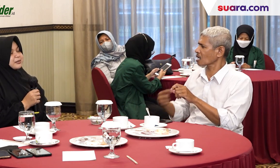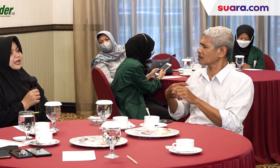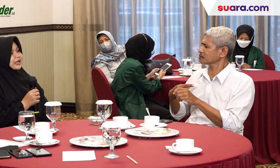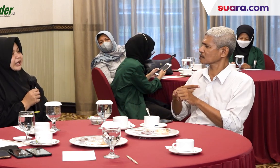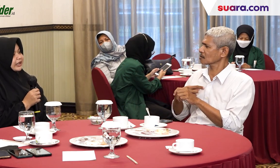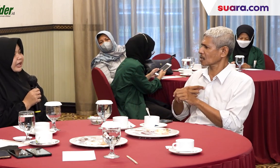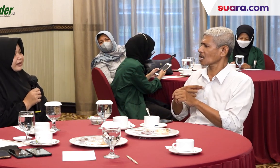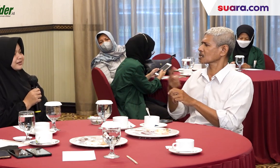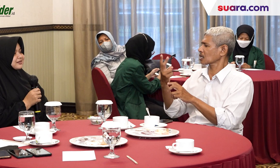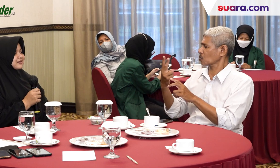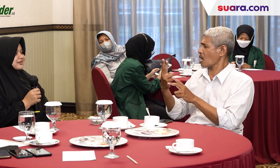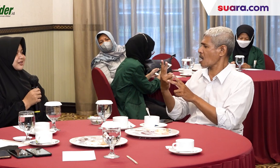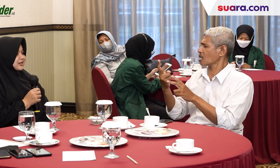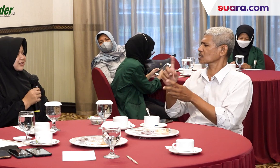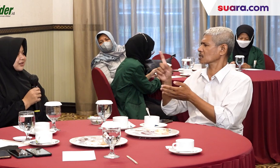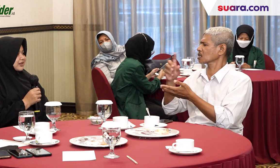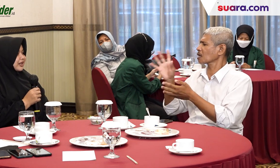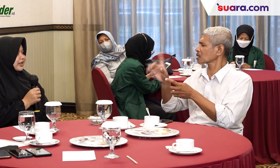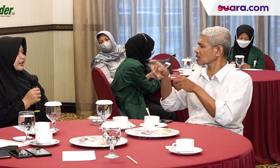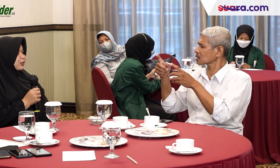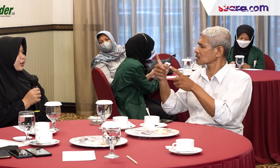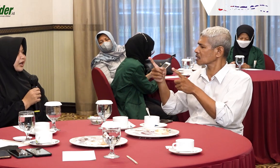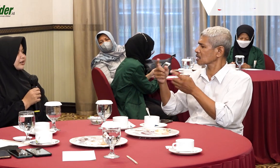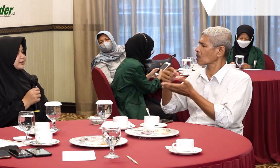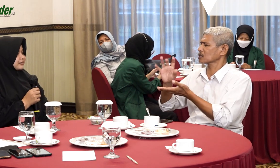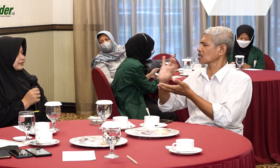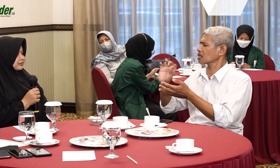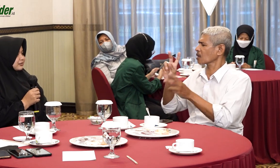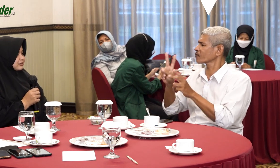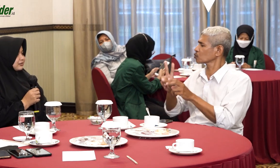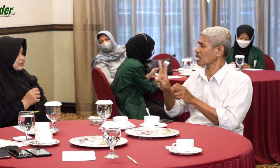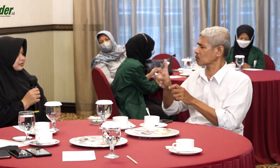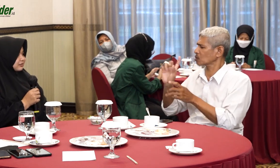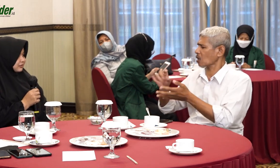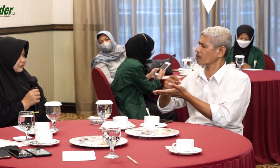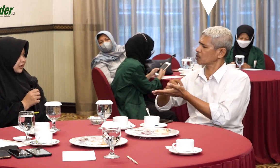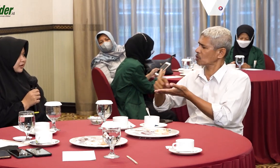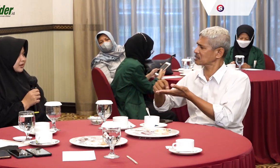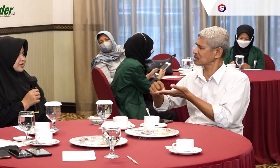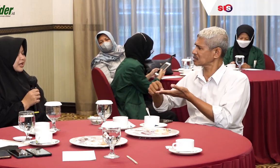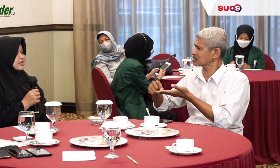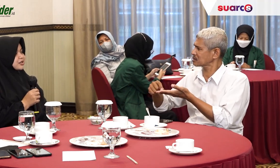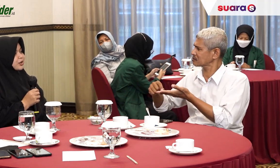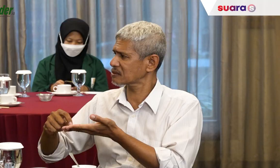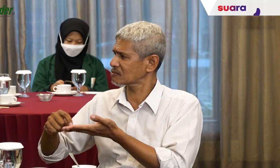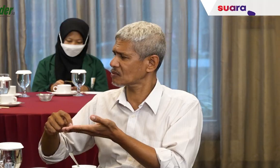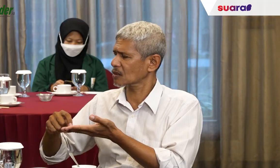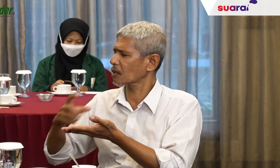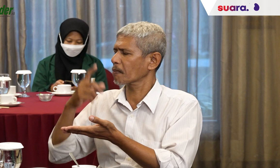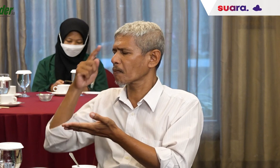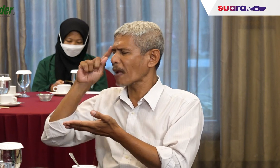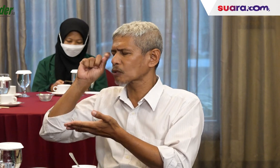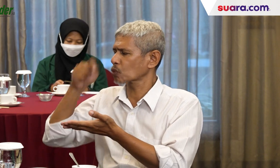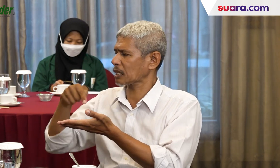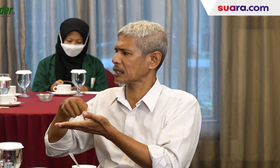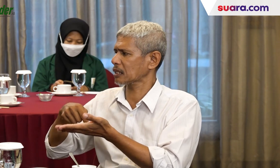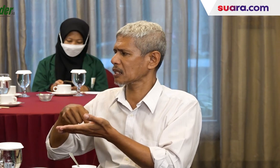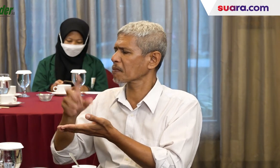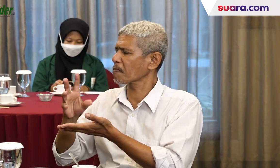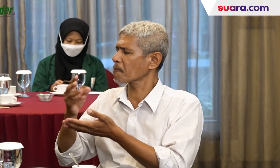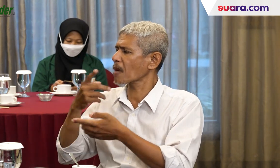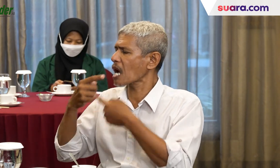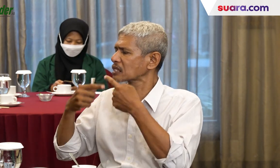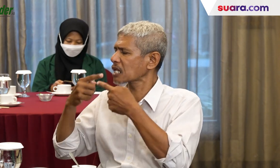kepada penerjemah dengarnya Hai Nah yang kedua adalah Ya Allah segala sesuatu yang bisa diakses secara